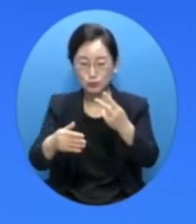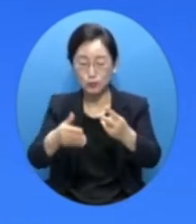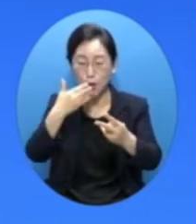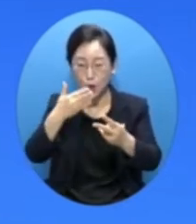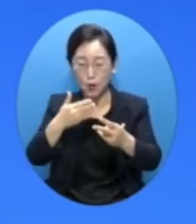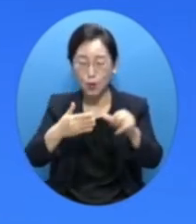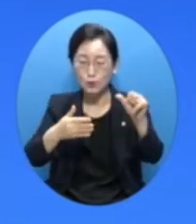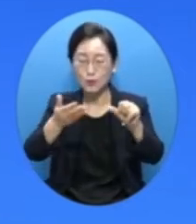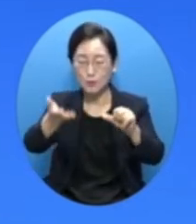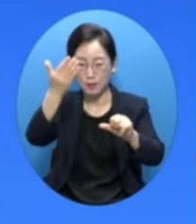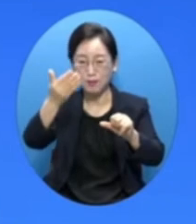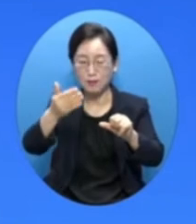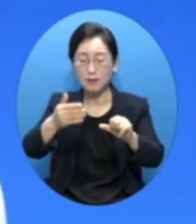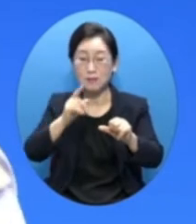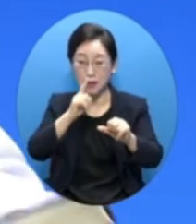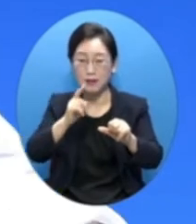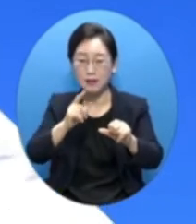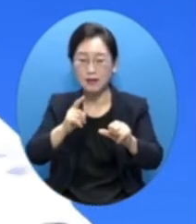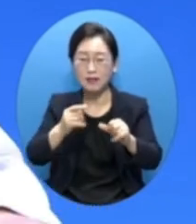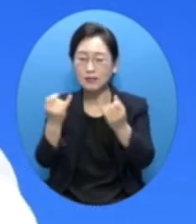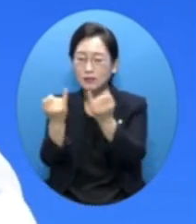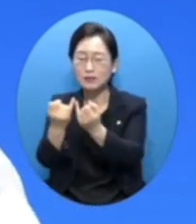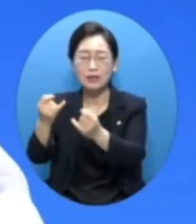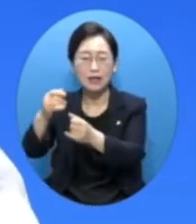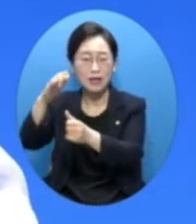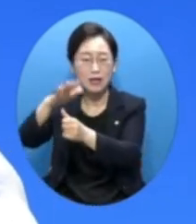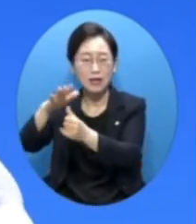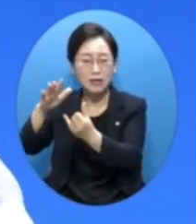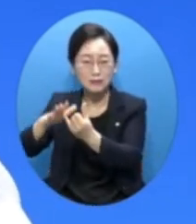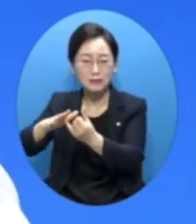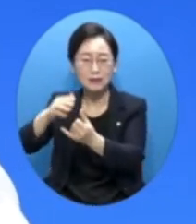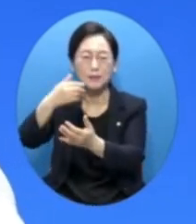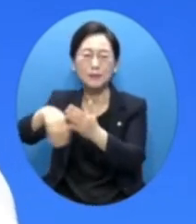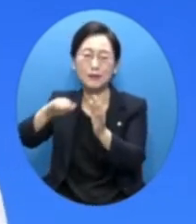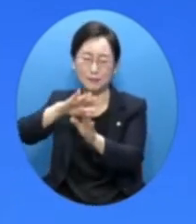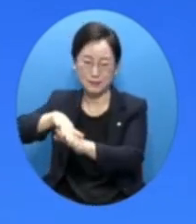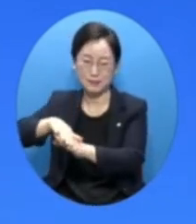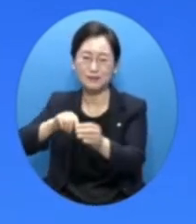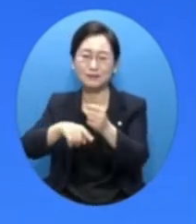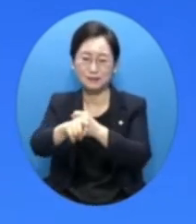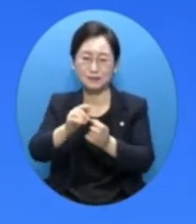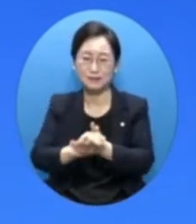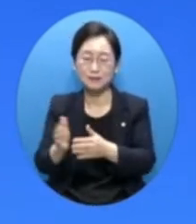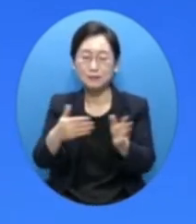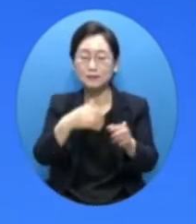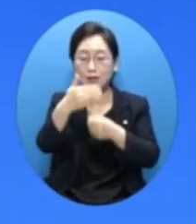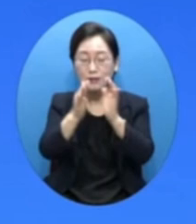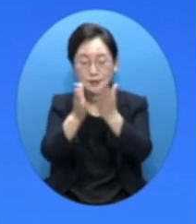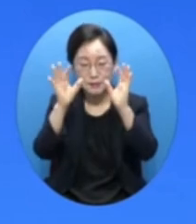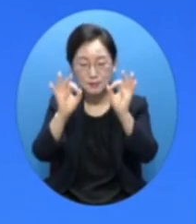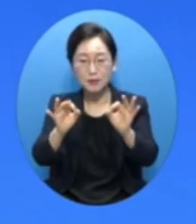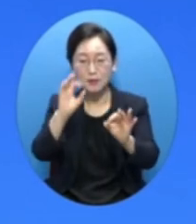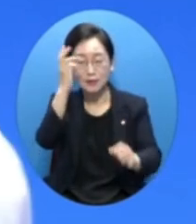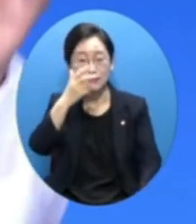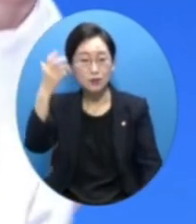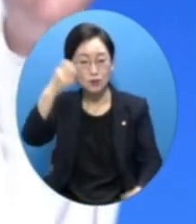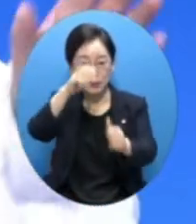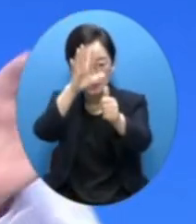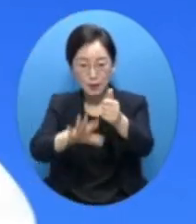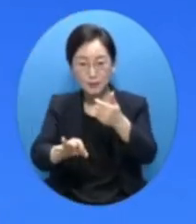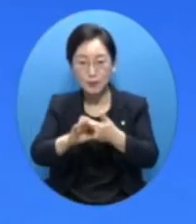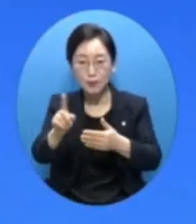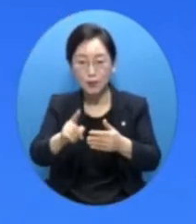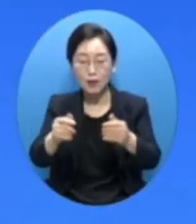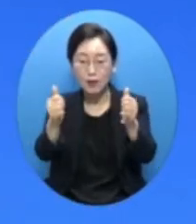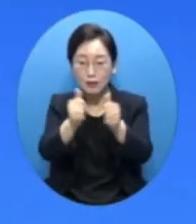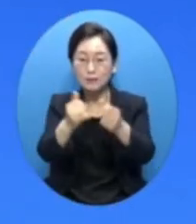그래서 여자와 아이는 숫자 속에 계산되지 않았습니다. 그런데 성경에 성령이 임하면 내가